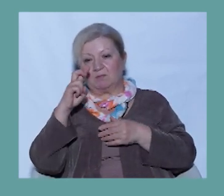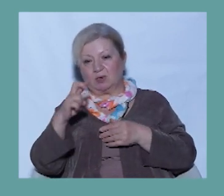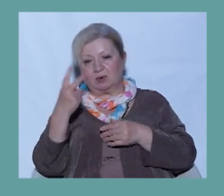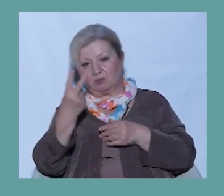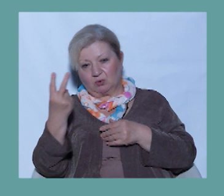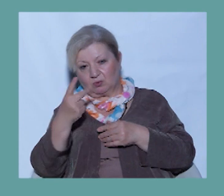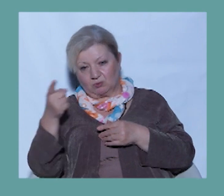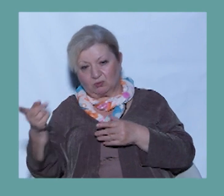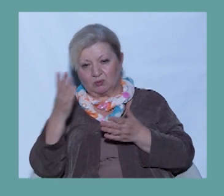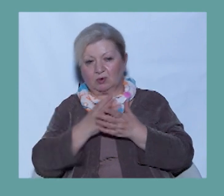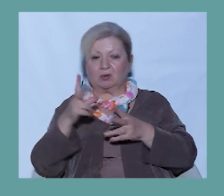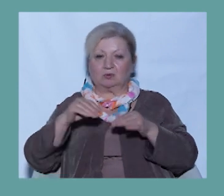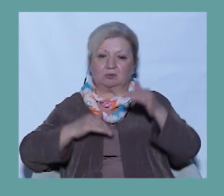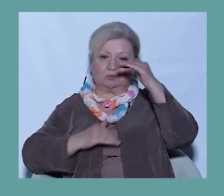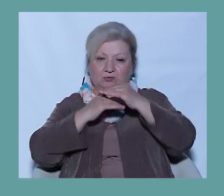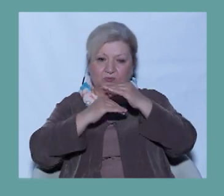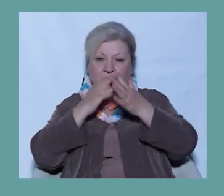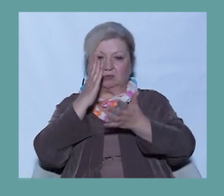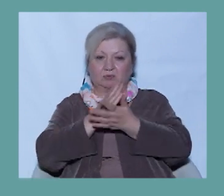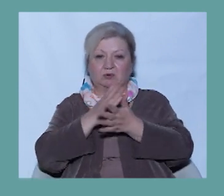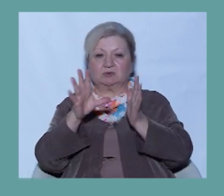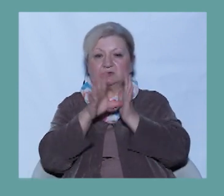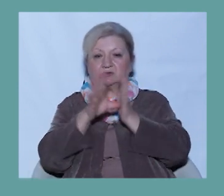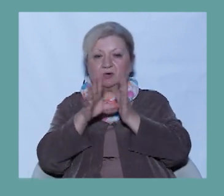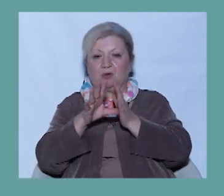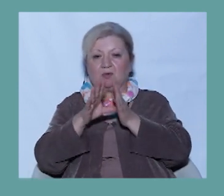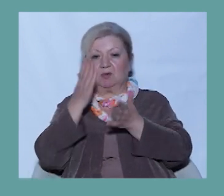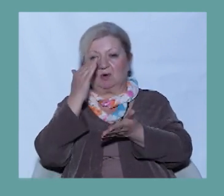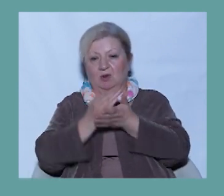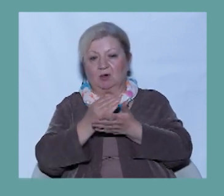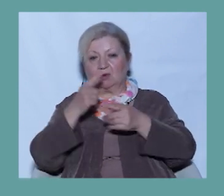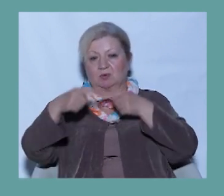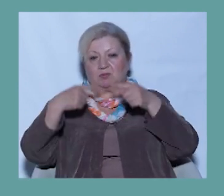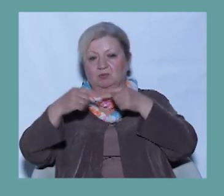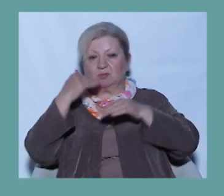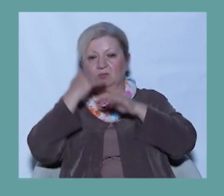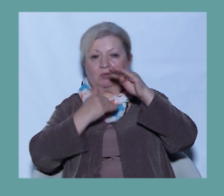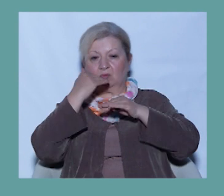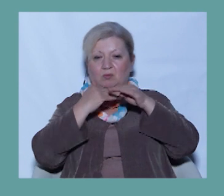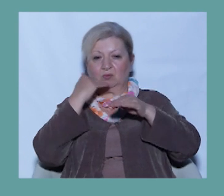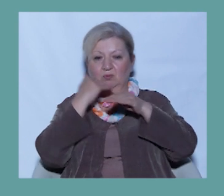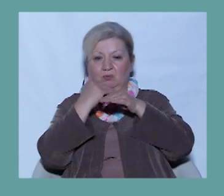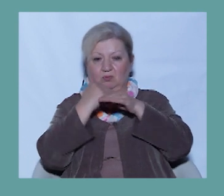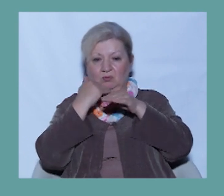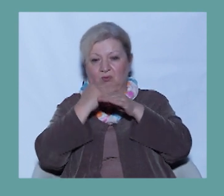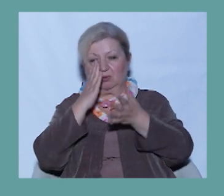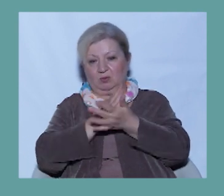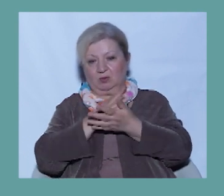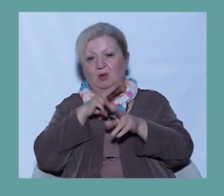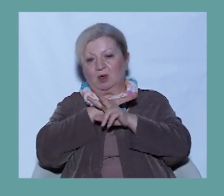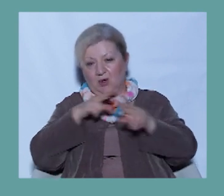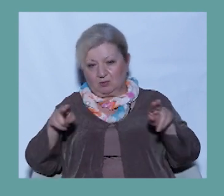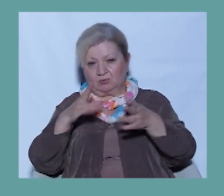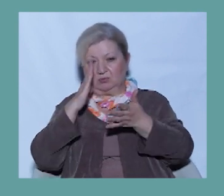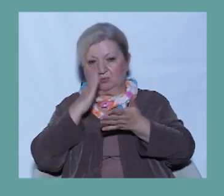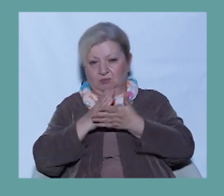ბ მეორადის და მათი შეფარდება, ფაქტურად ძაბები გამოდის ხვიათა პროპორციული. ასევე თქვათ